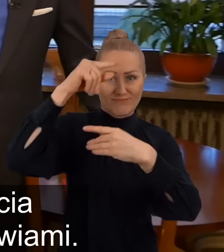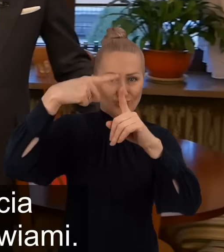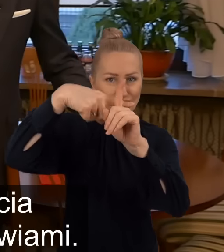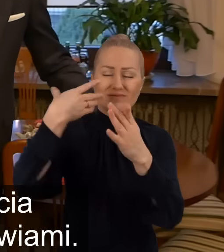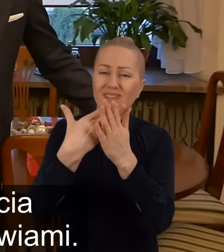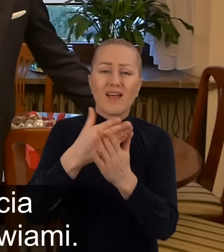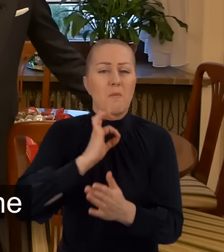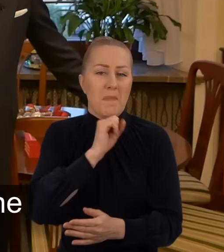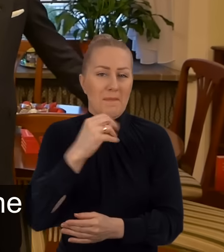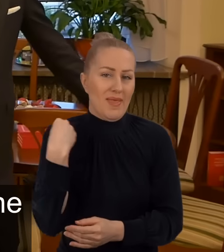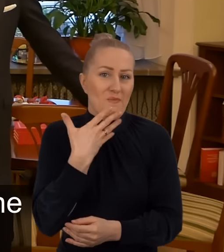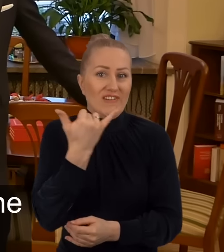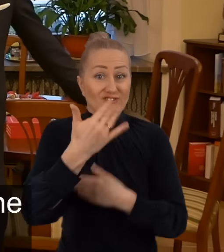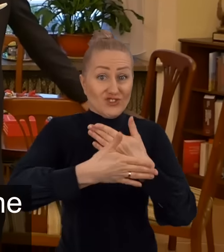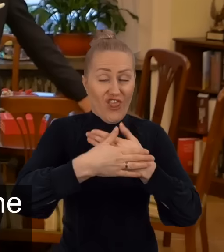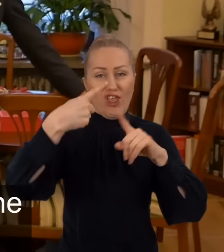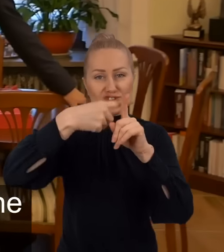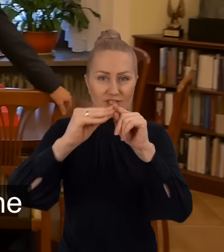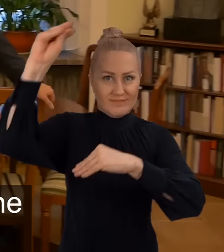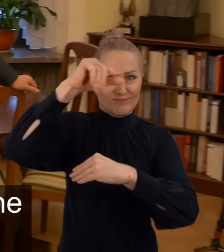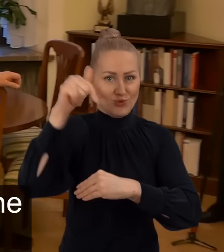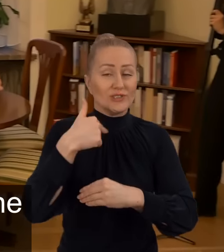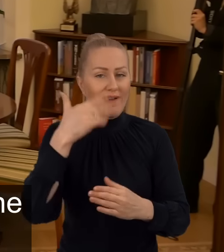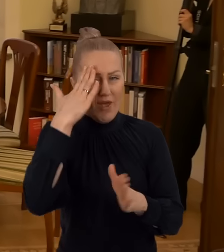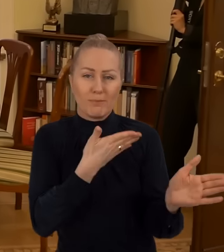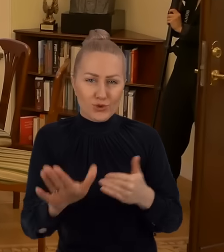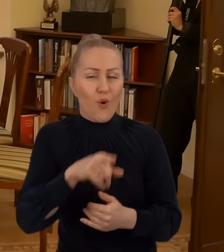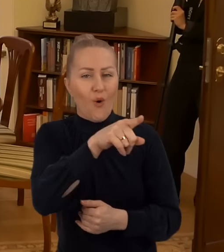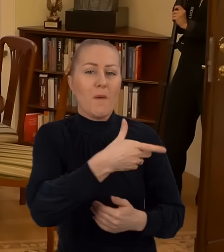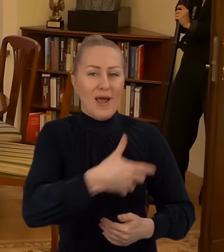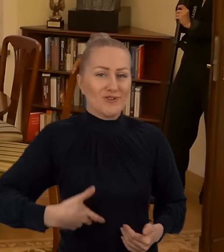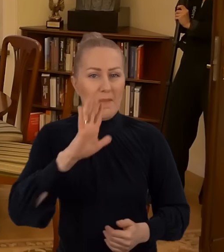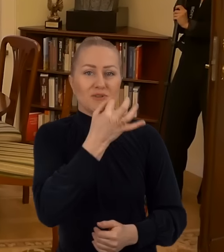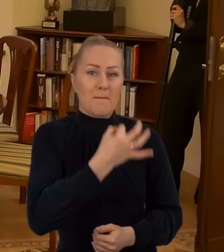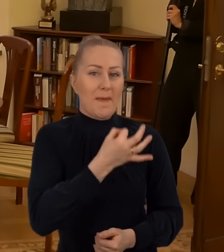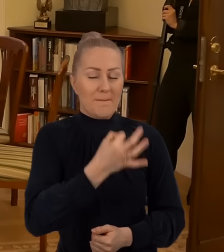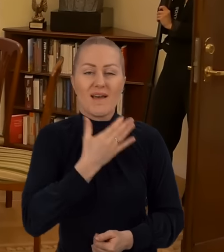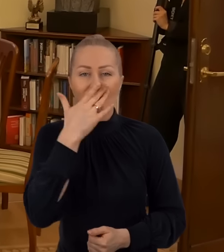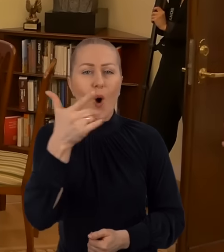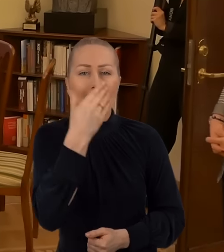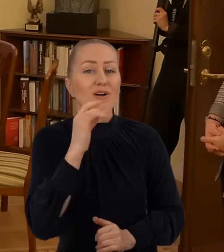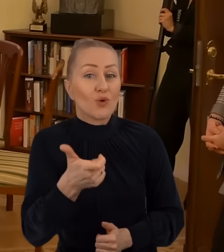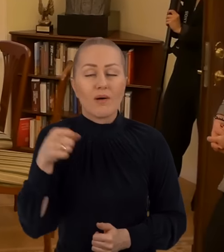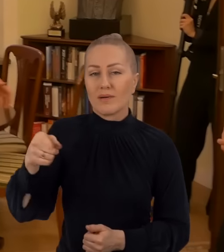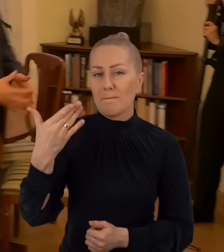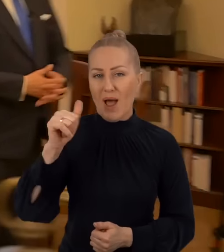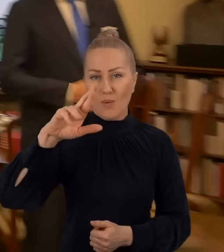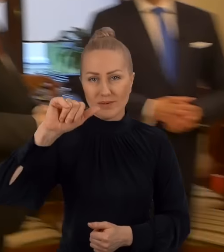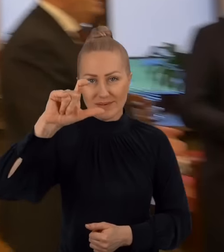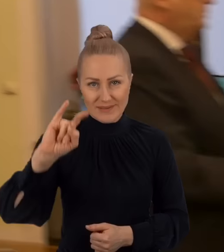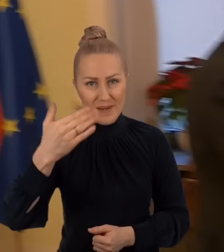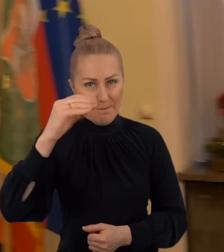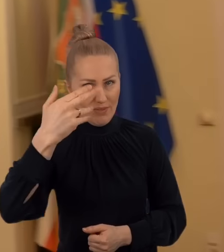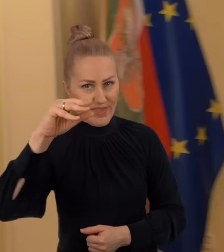drzwiami. Jestem przygotowany na trudne pytania marszałka Hołowicy. Obraz. Co to za obraz? Maurycy Monet, pejzaż